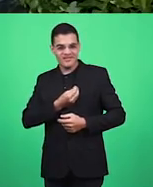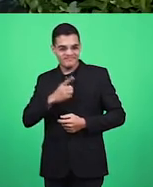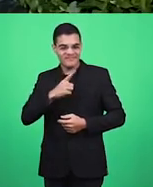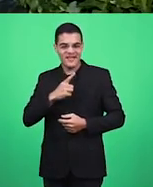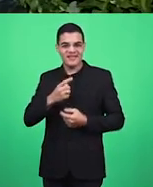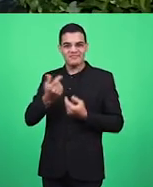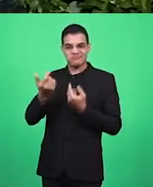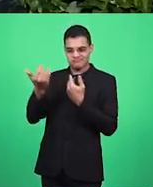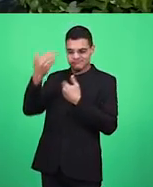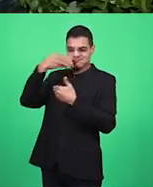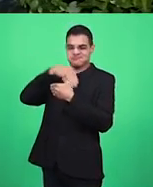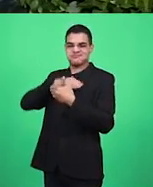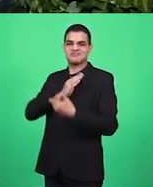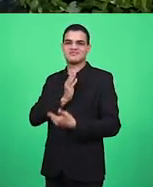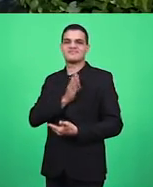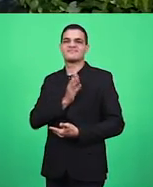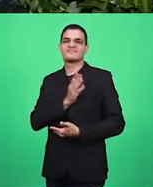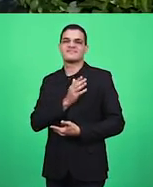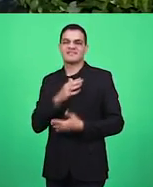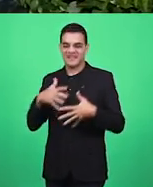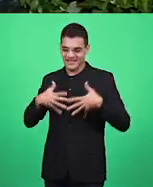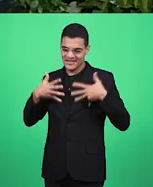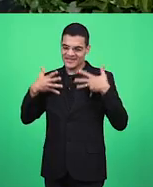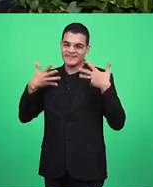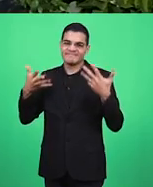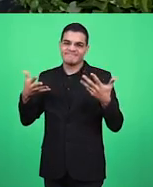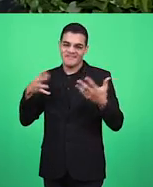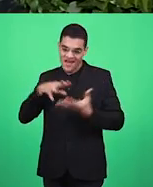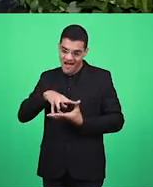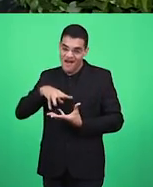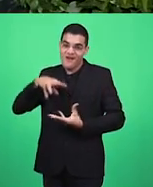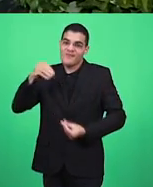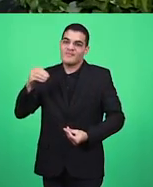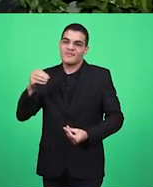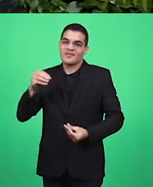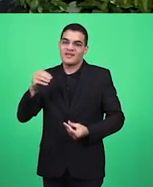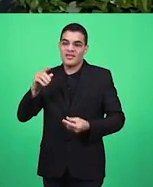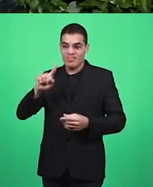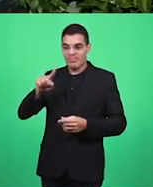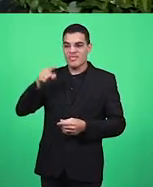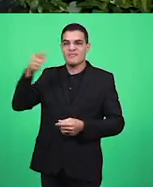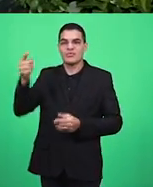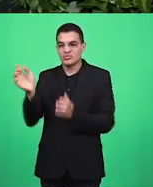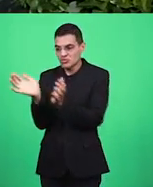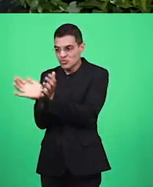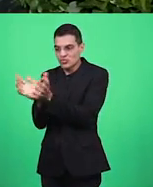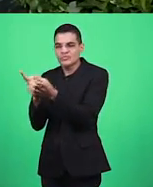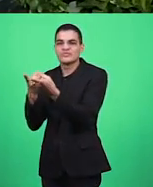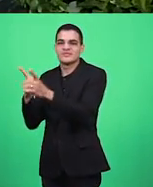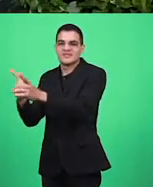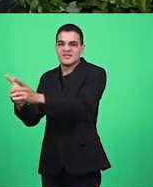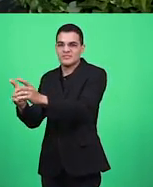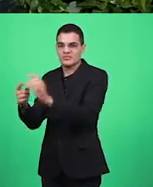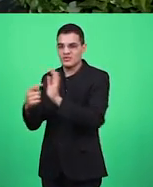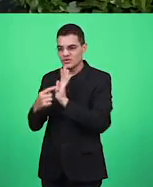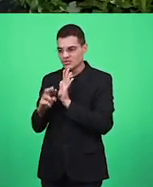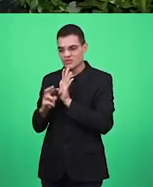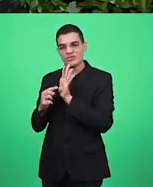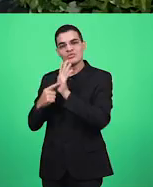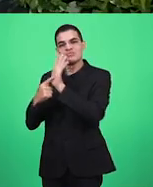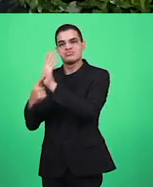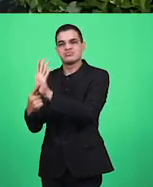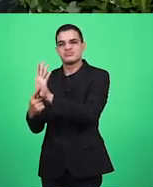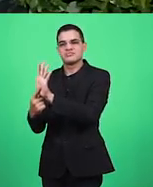для нашей жизни духовной. И в конце он открывается церкви. Всем тем, кто были